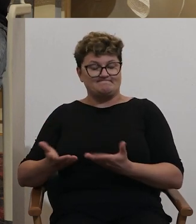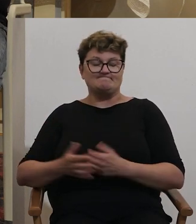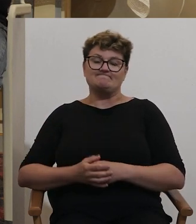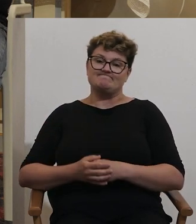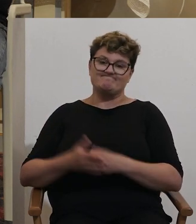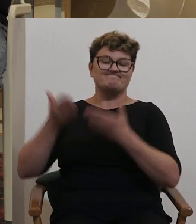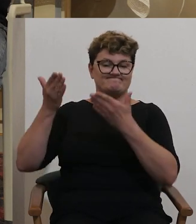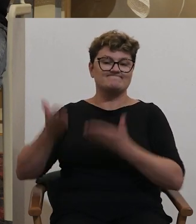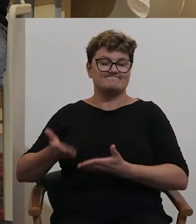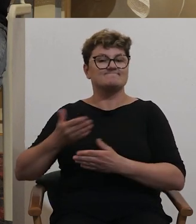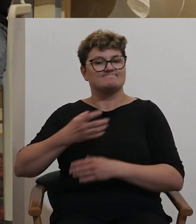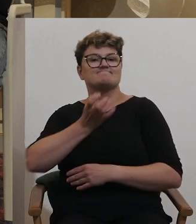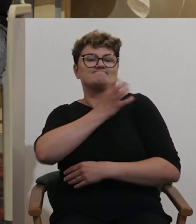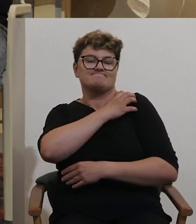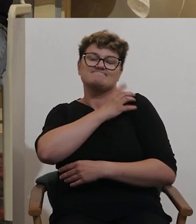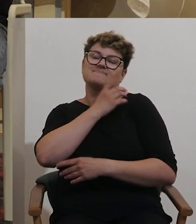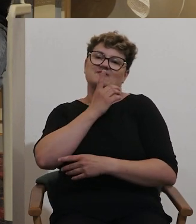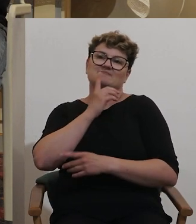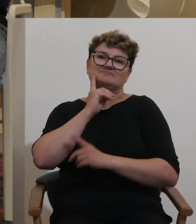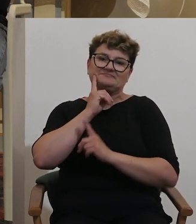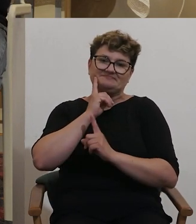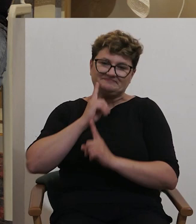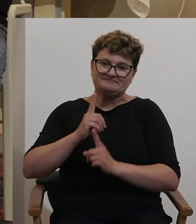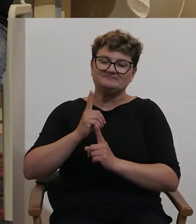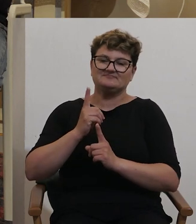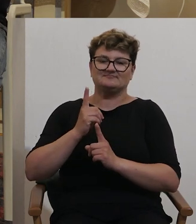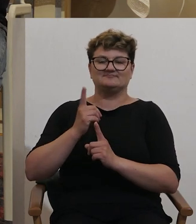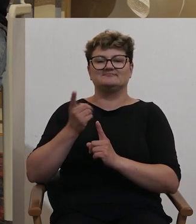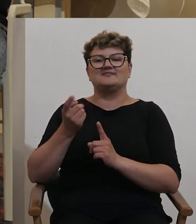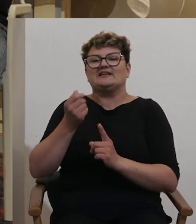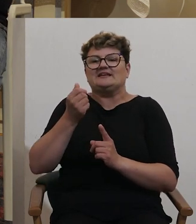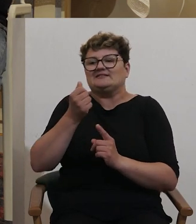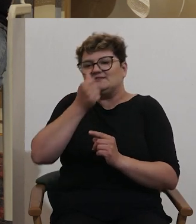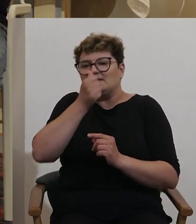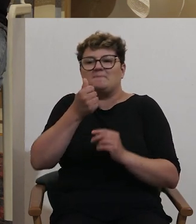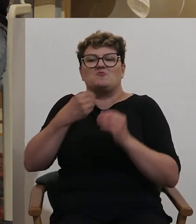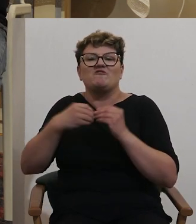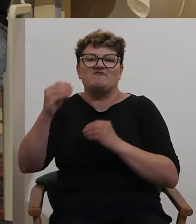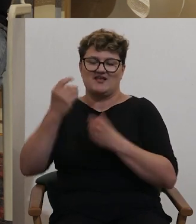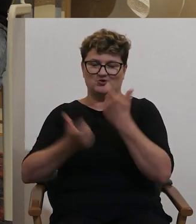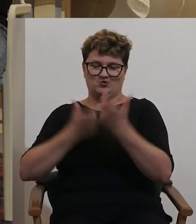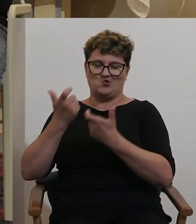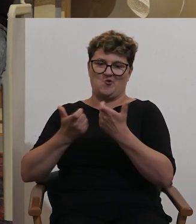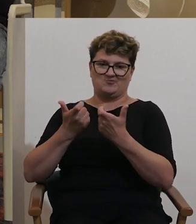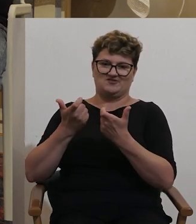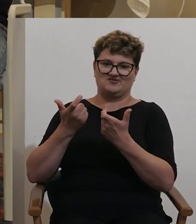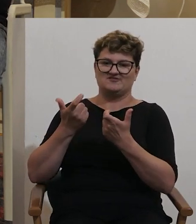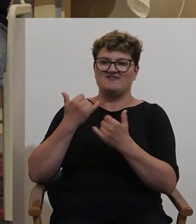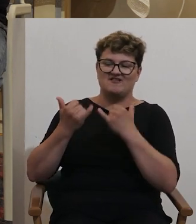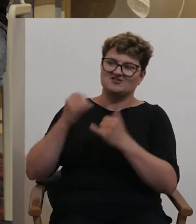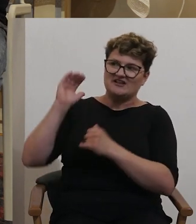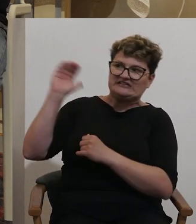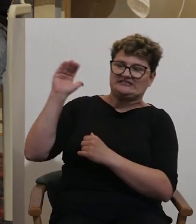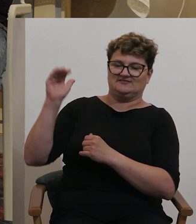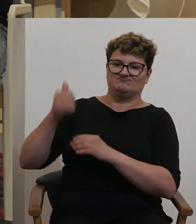Berling, jedno trzeba powiedzieć, że Berling nie mógł nic zrobić bez wiedzy